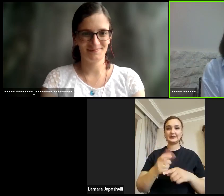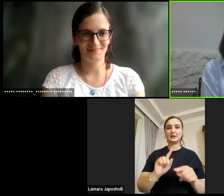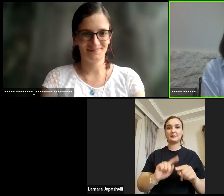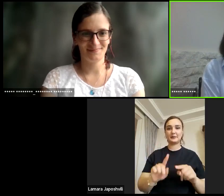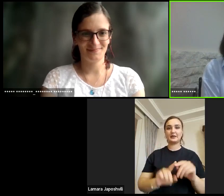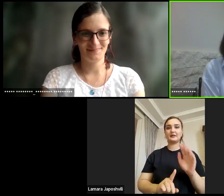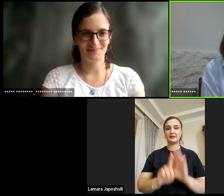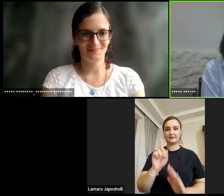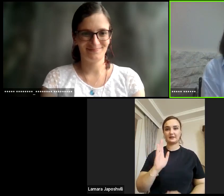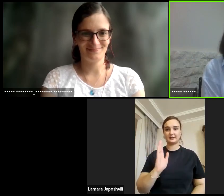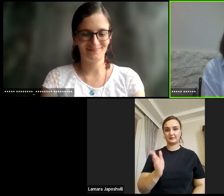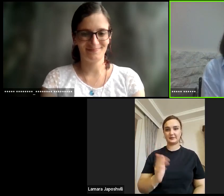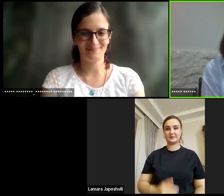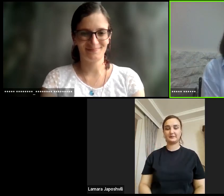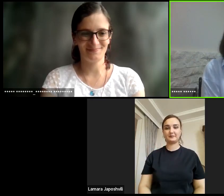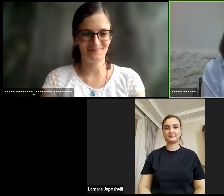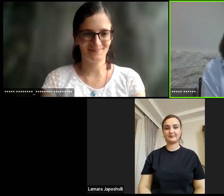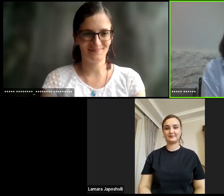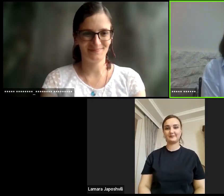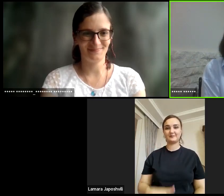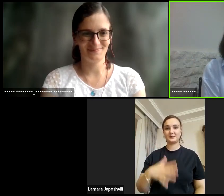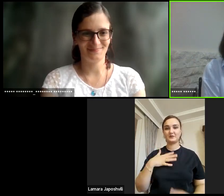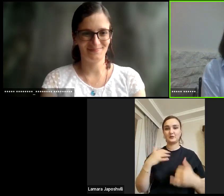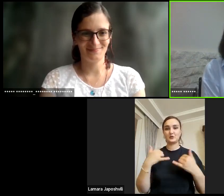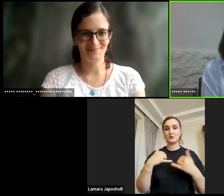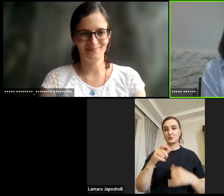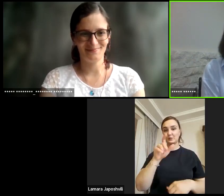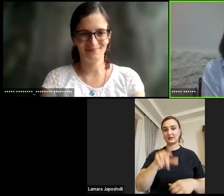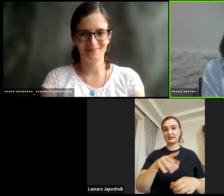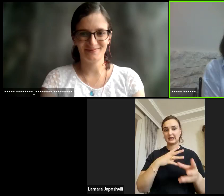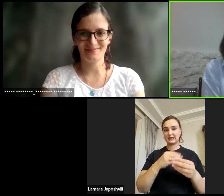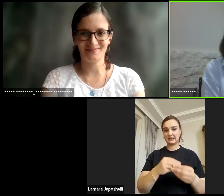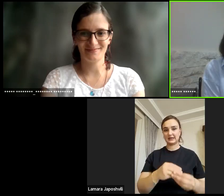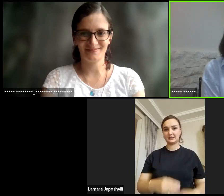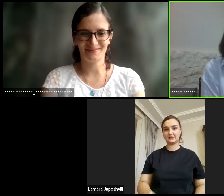დავიწყებთ ჩვენ სტუმართან ერთად.